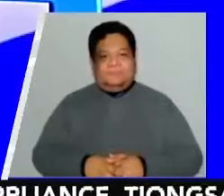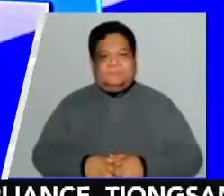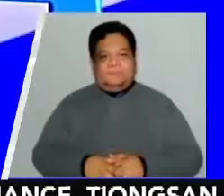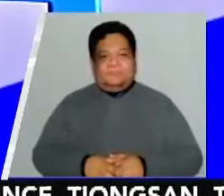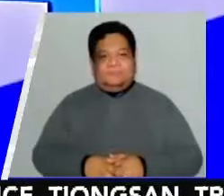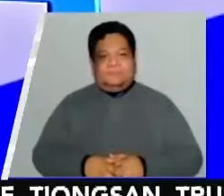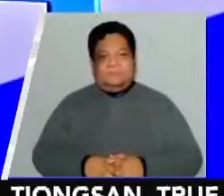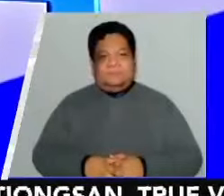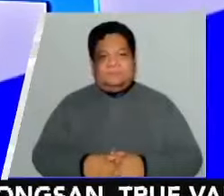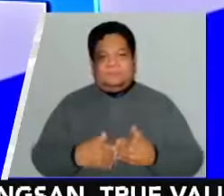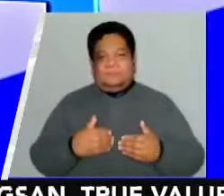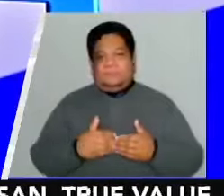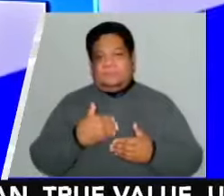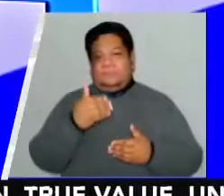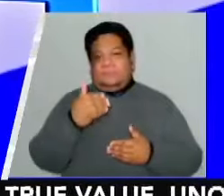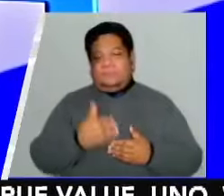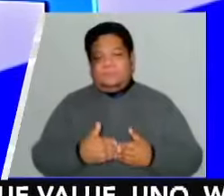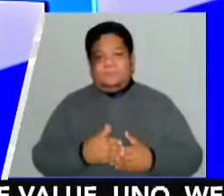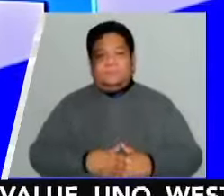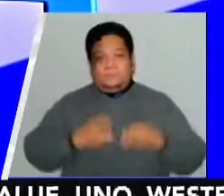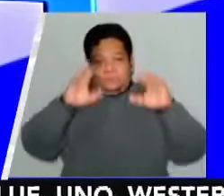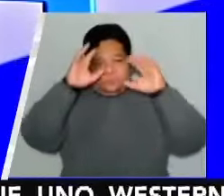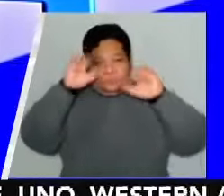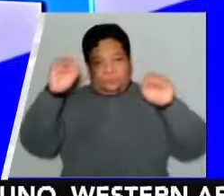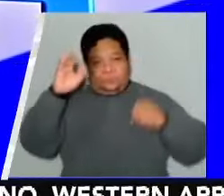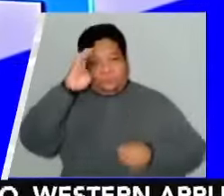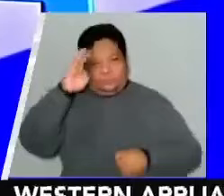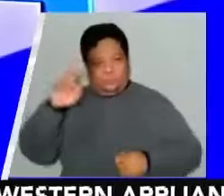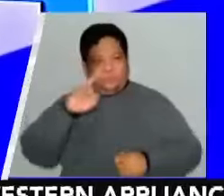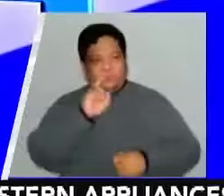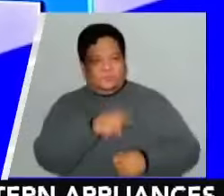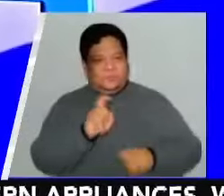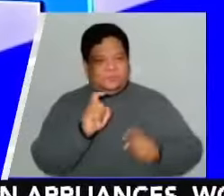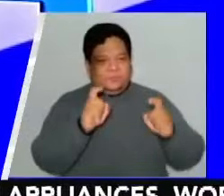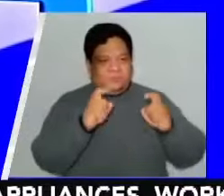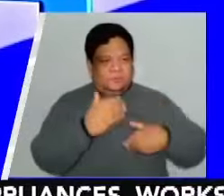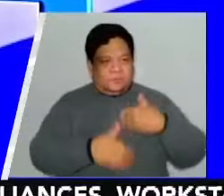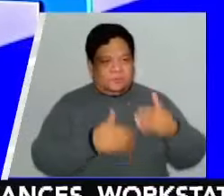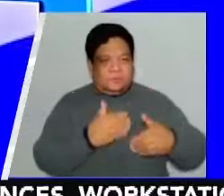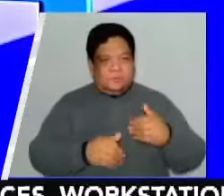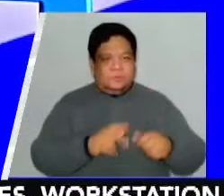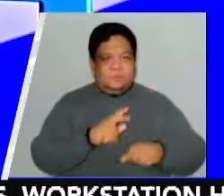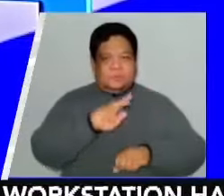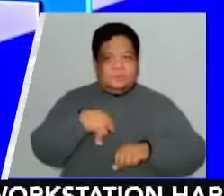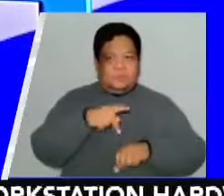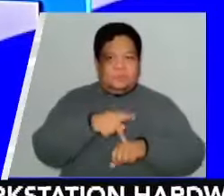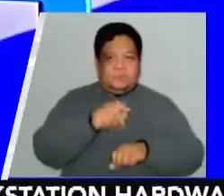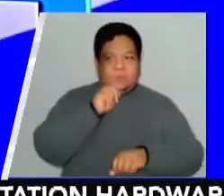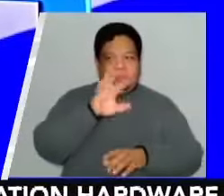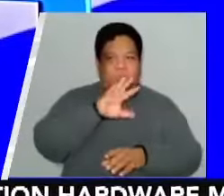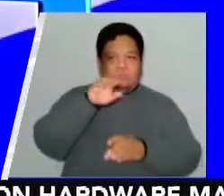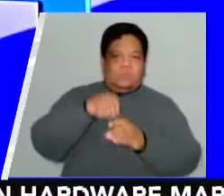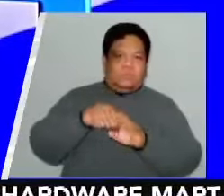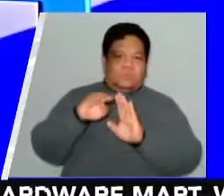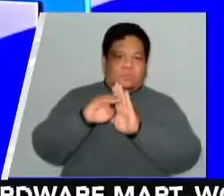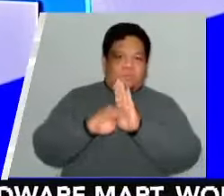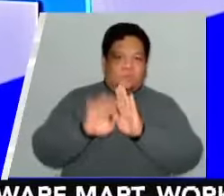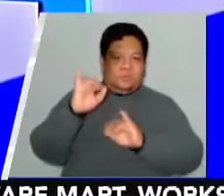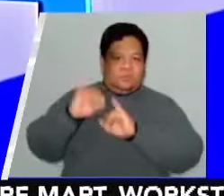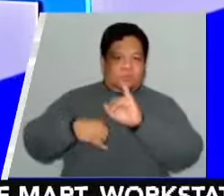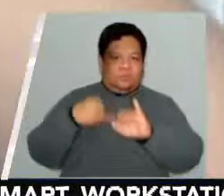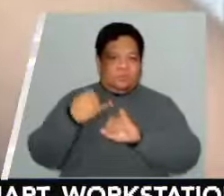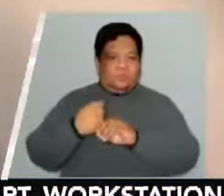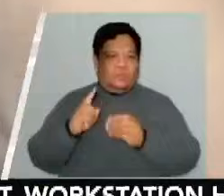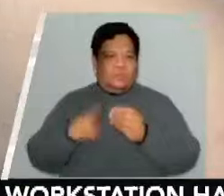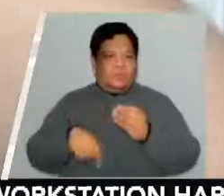Pinamamadali na ni Pangulong Bongbong Marcos sa mga hakbang para matanggal na ang Pilipinas sa gray list ng isang international task force contra money laundering.